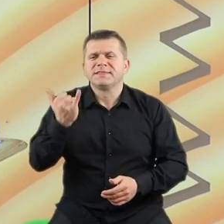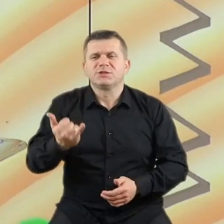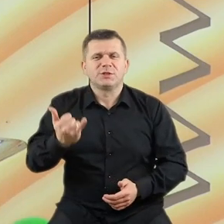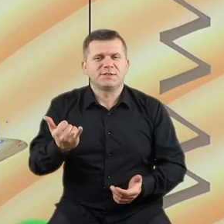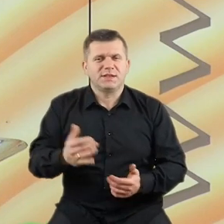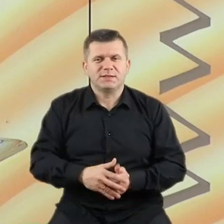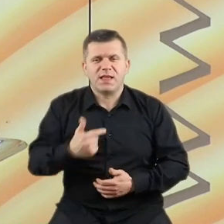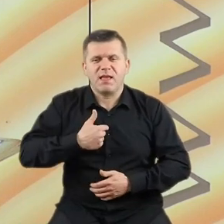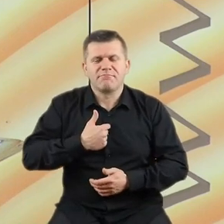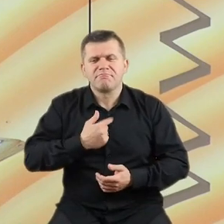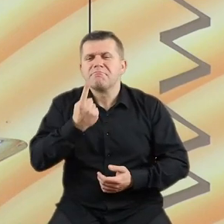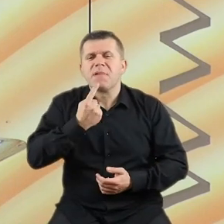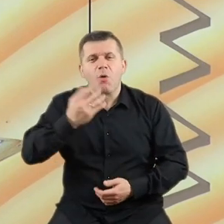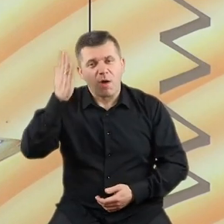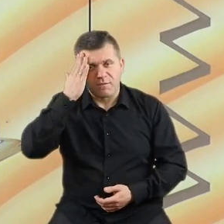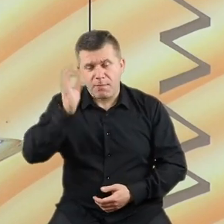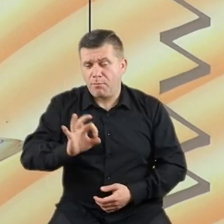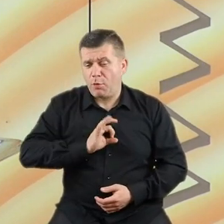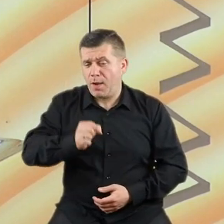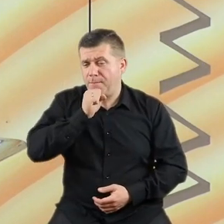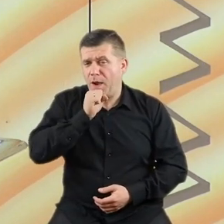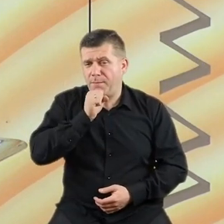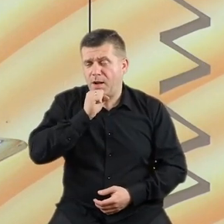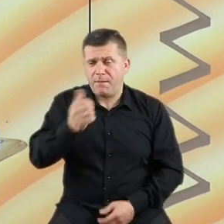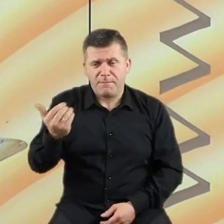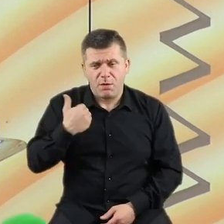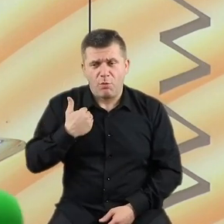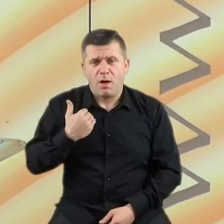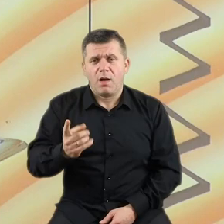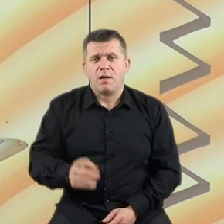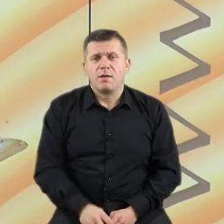dziecięce. Więc ja niewiele wiem. Moja babka była właśnie